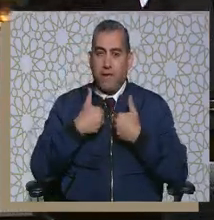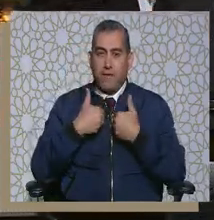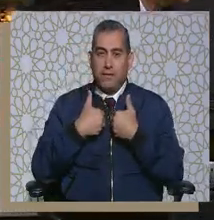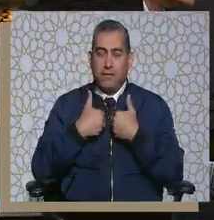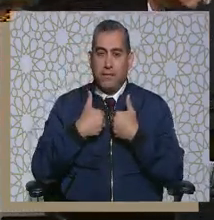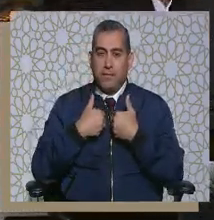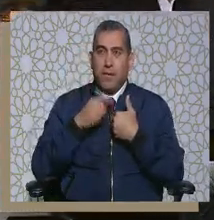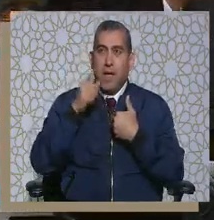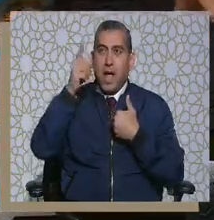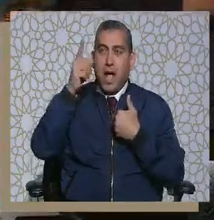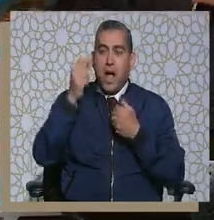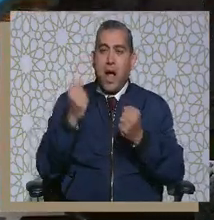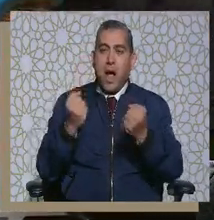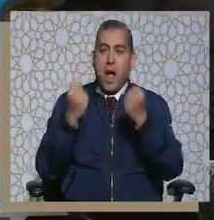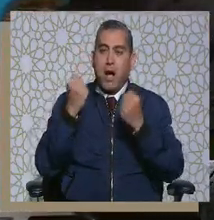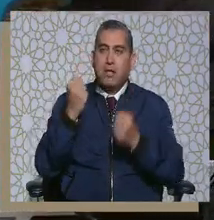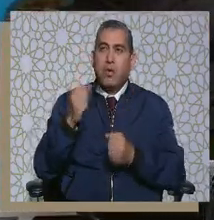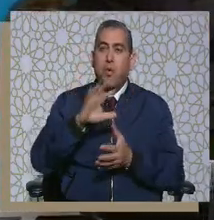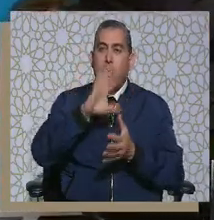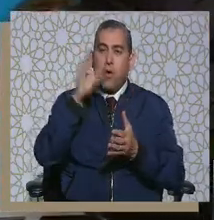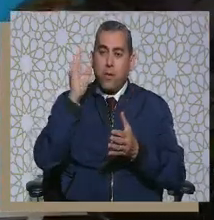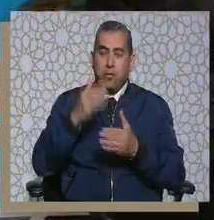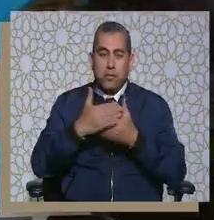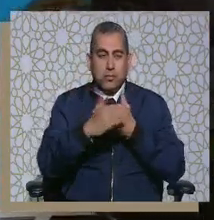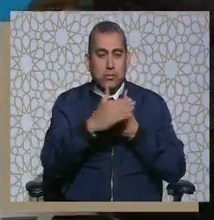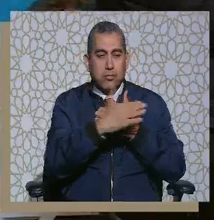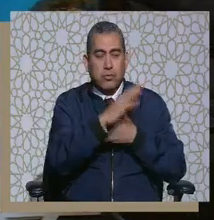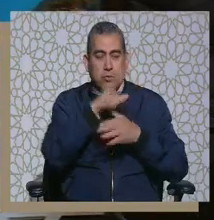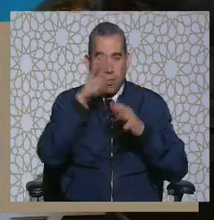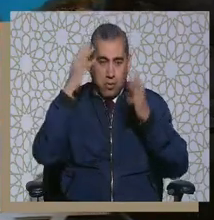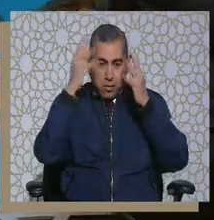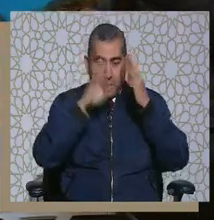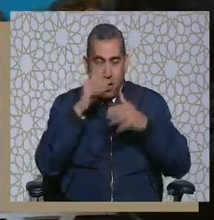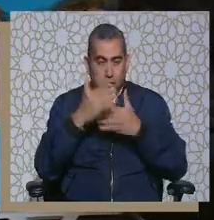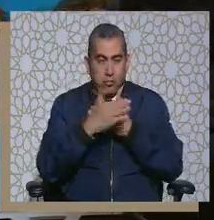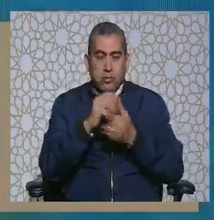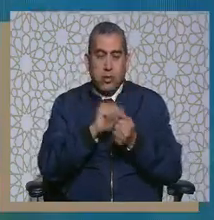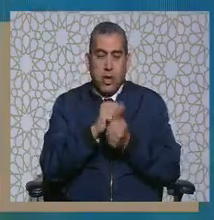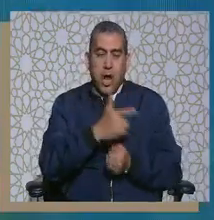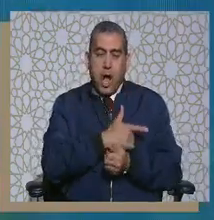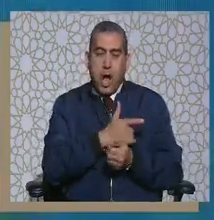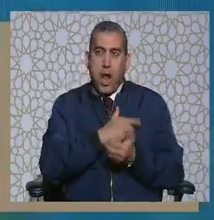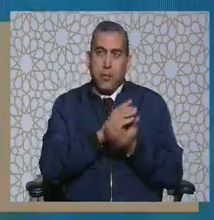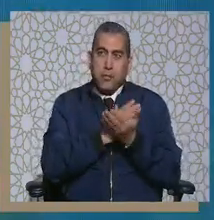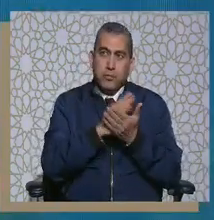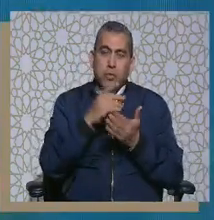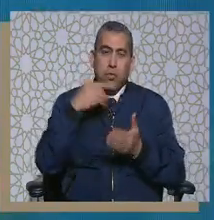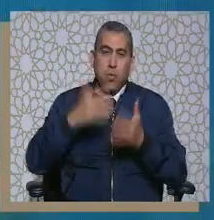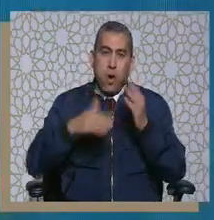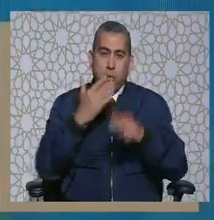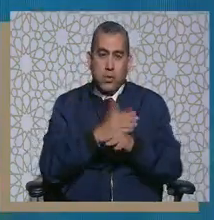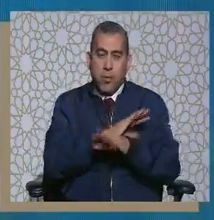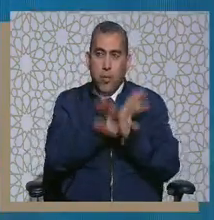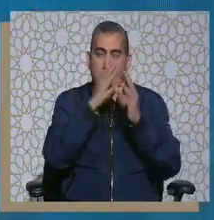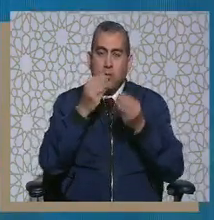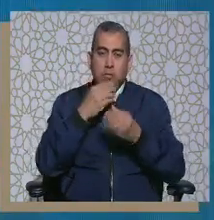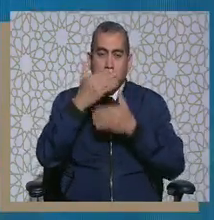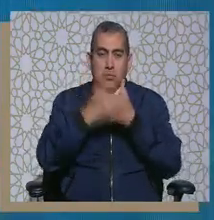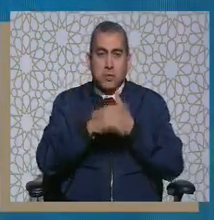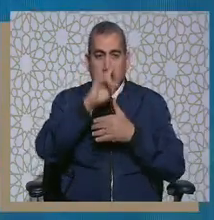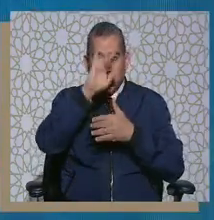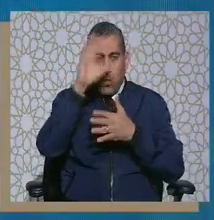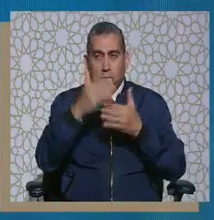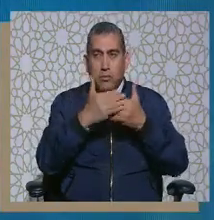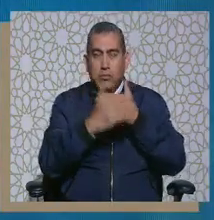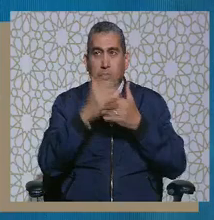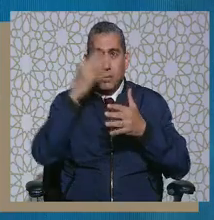وانت تقدر على ان تصرف عني اوهامي وتغسل قلبي من اوجاعي وتمنع عني